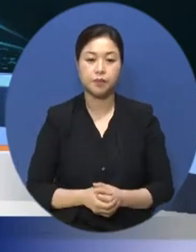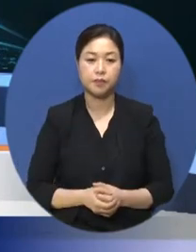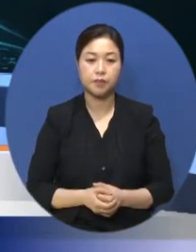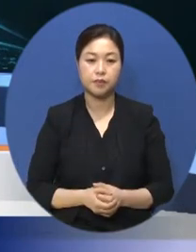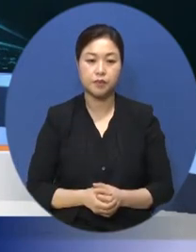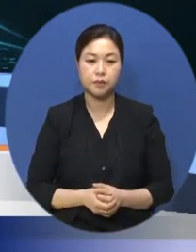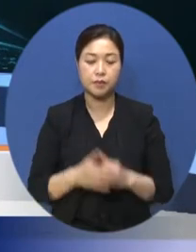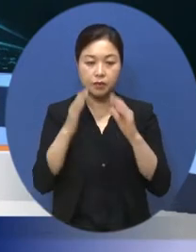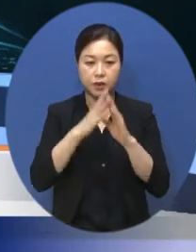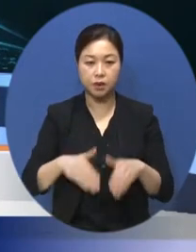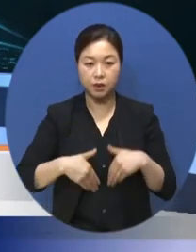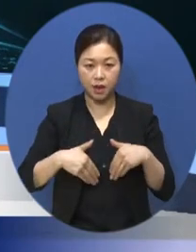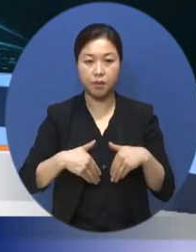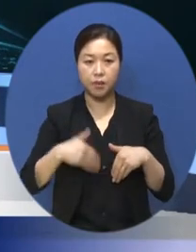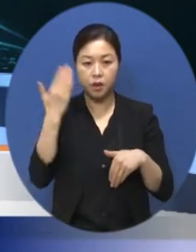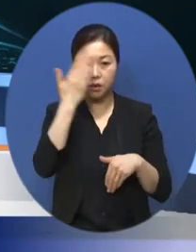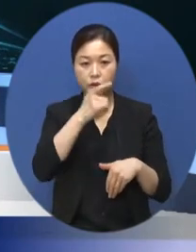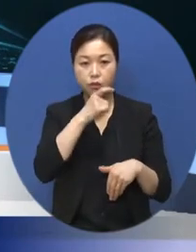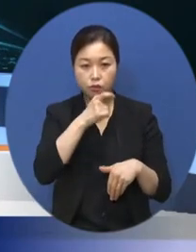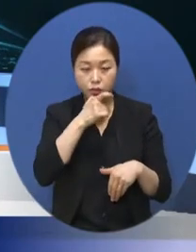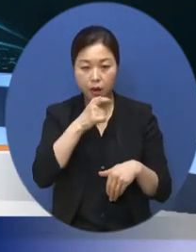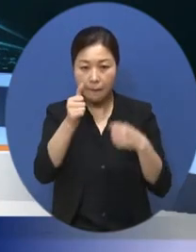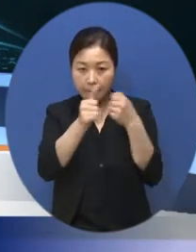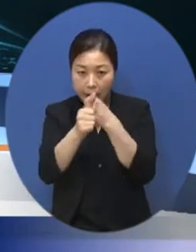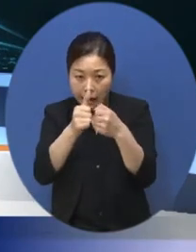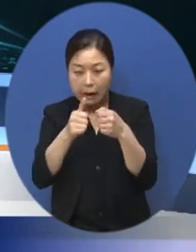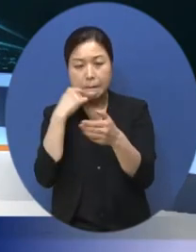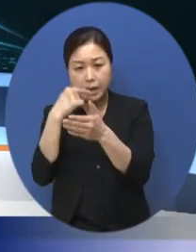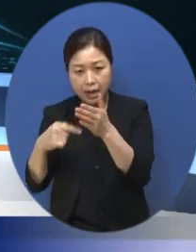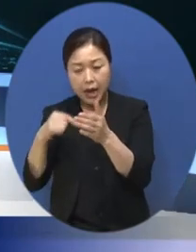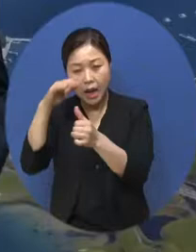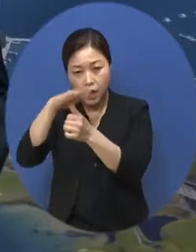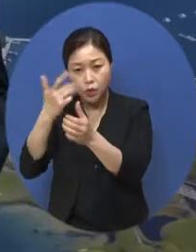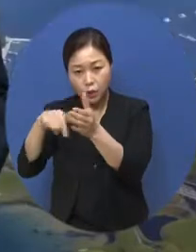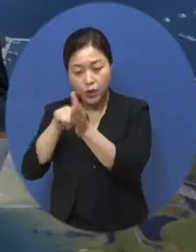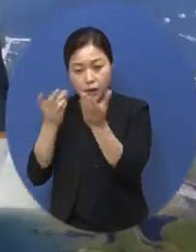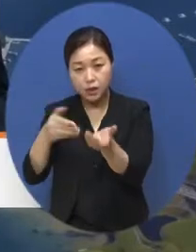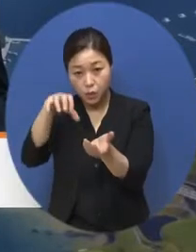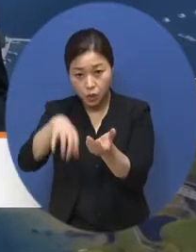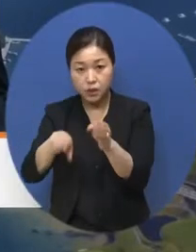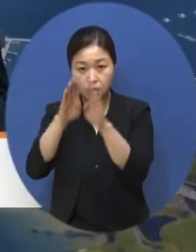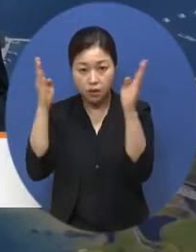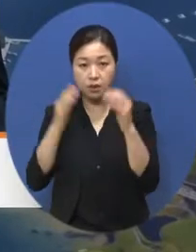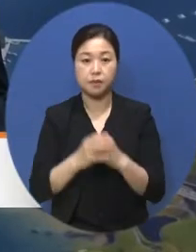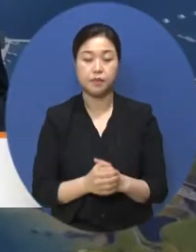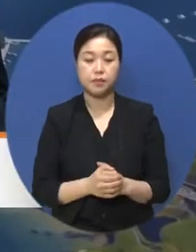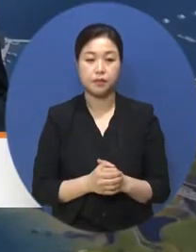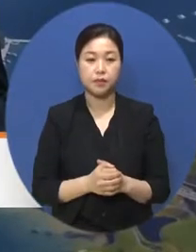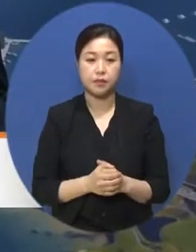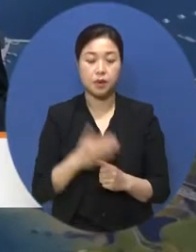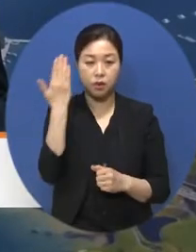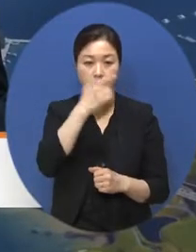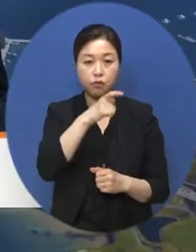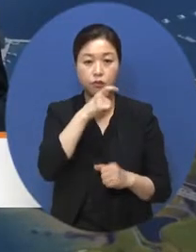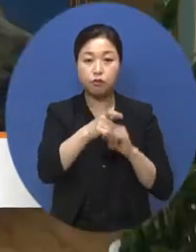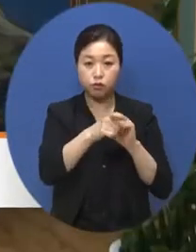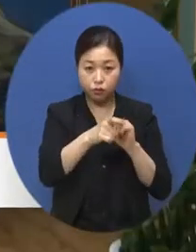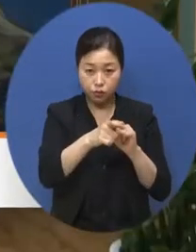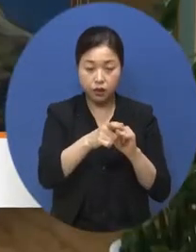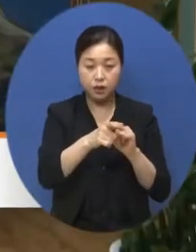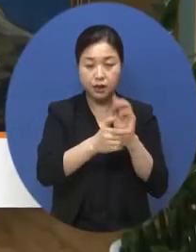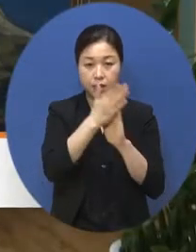전남 여수시의 학대 피해 아동을 위한 쉼터가 문을 열었습니다. 여수시는 지난달 24일